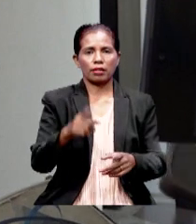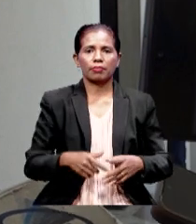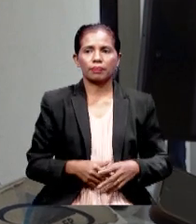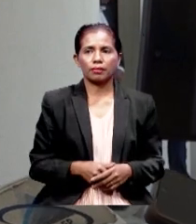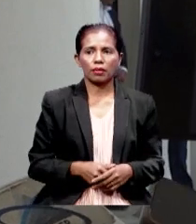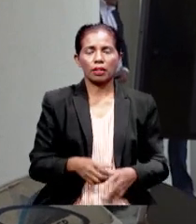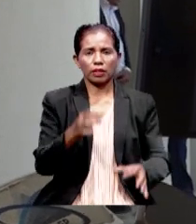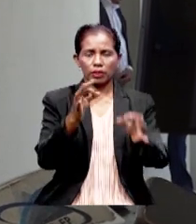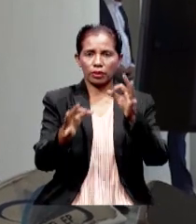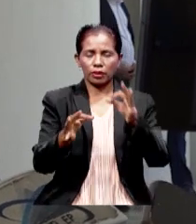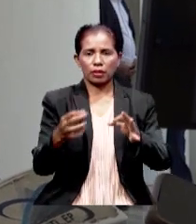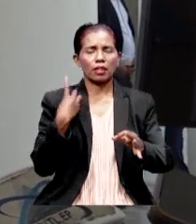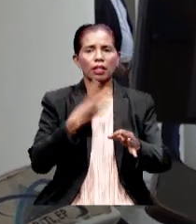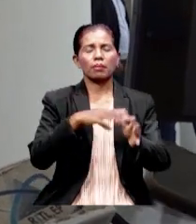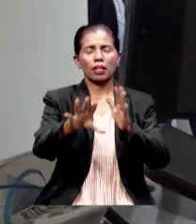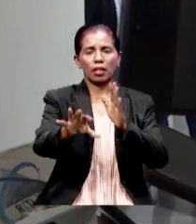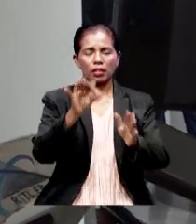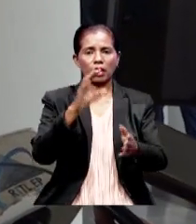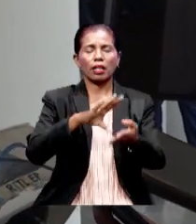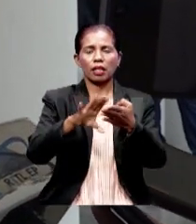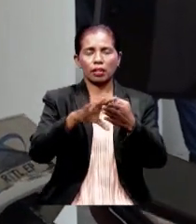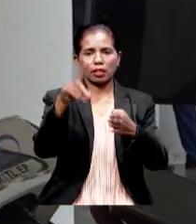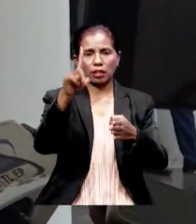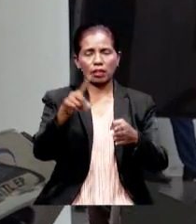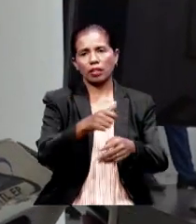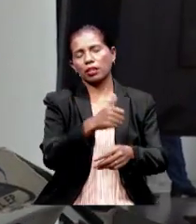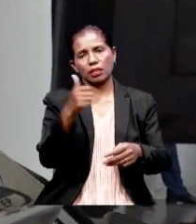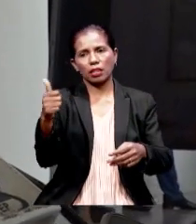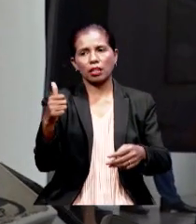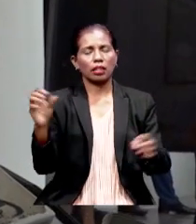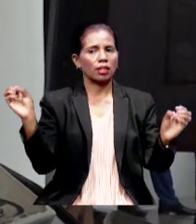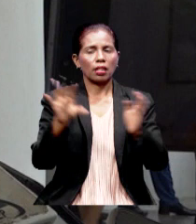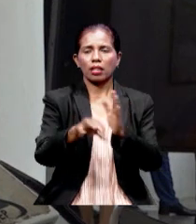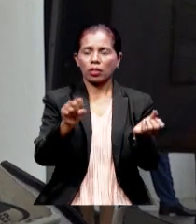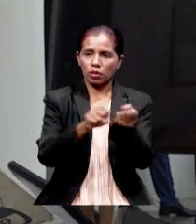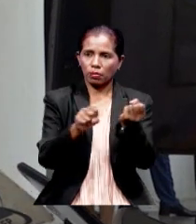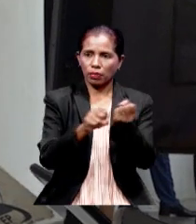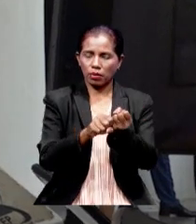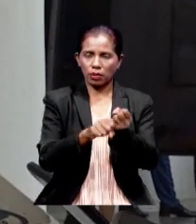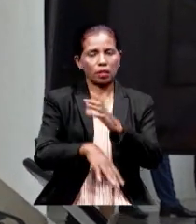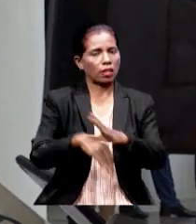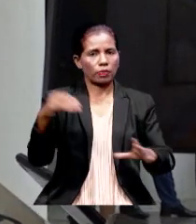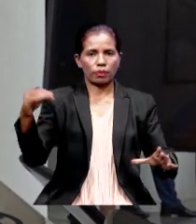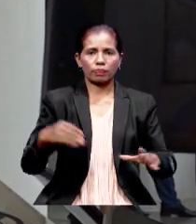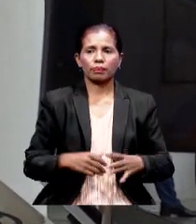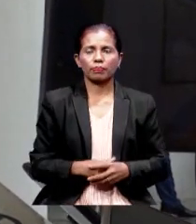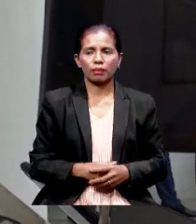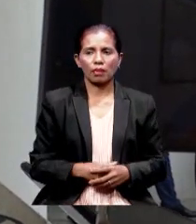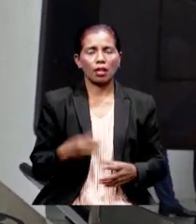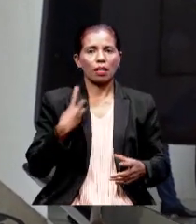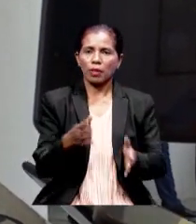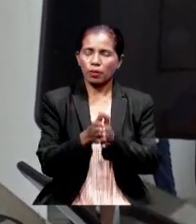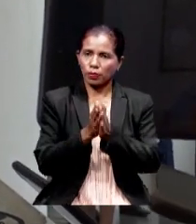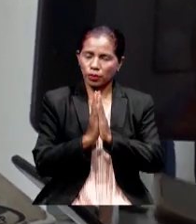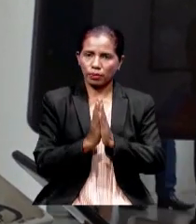se ida ami iha tiona entendimento ba kandidatu ida ida sele kuno be bala iha tana apoyo ne dia kliure tira. Nema kami usu.